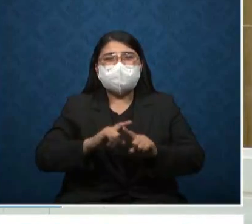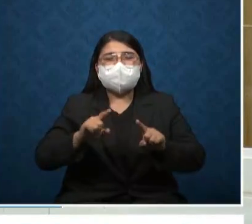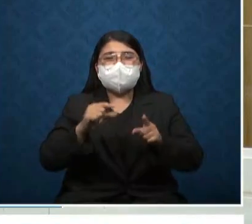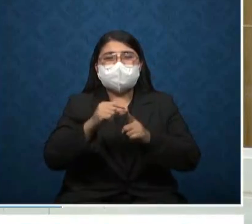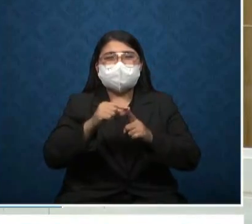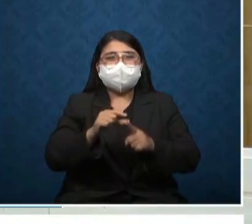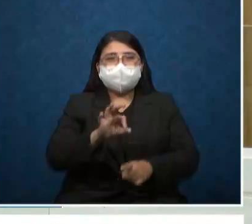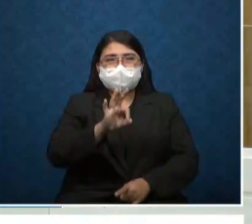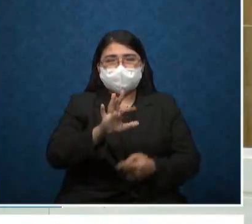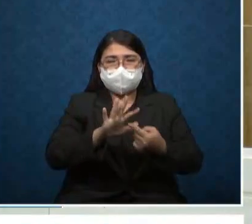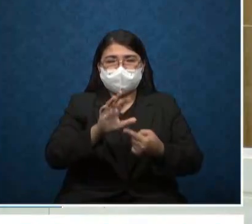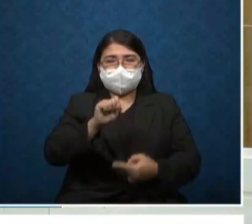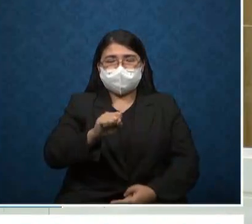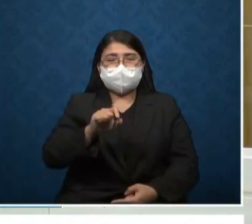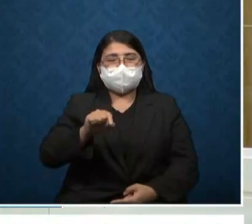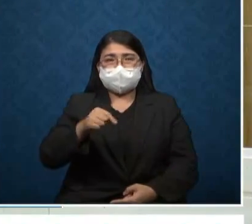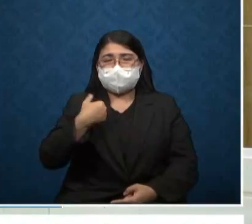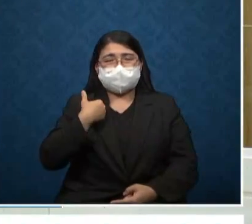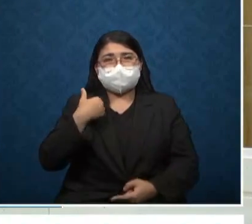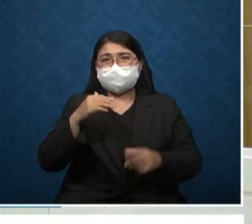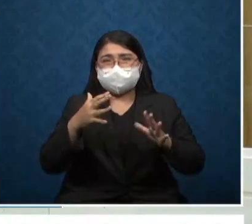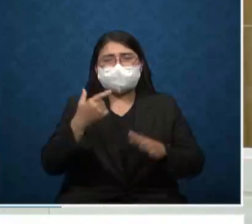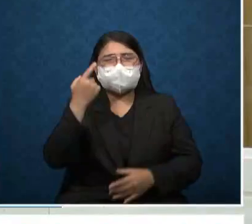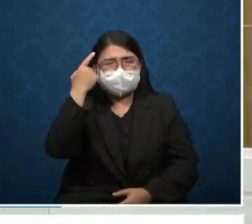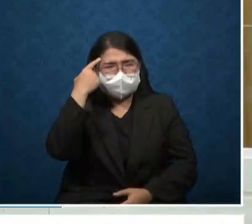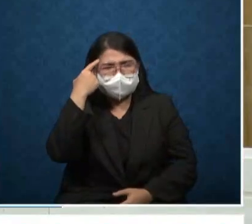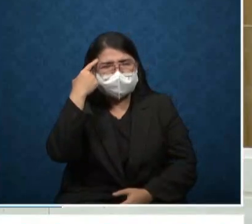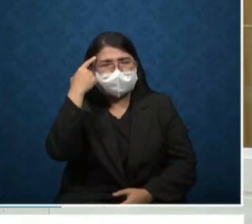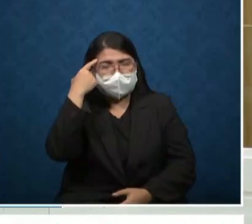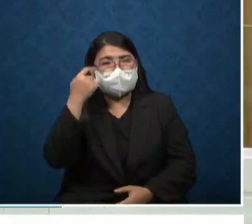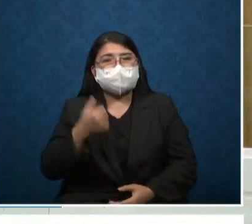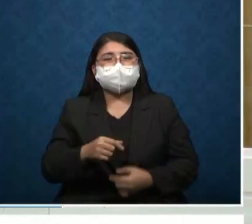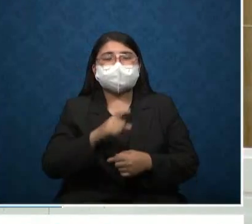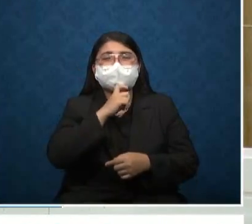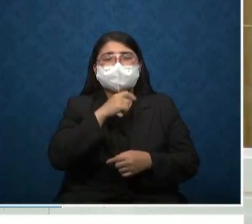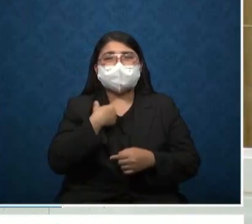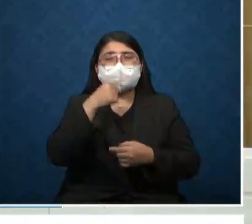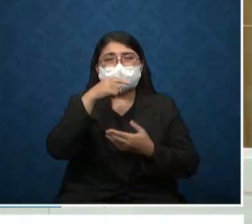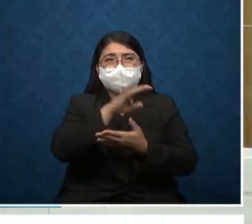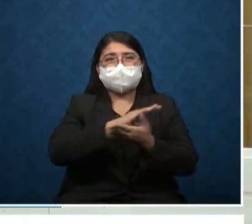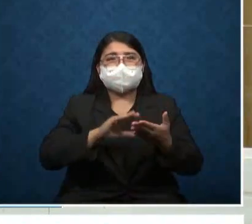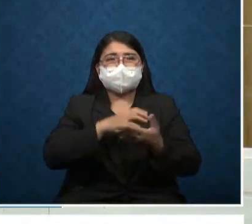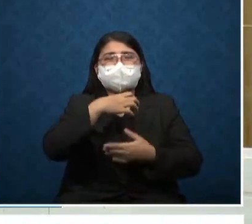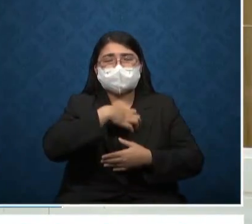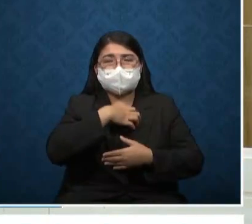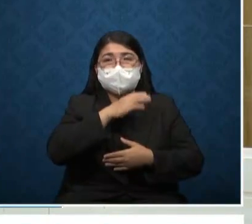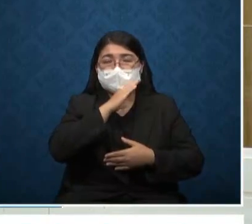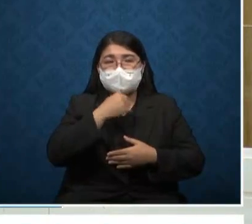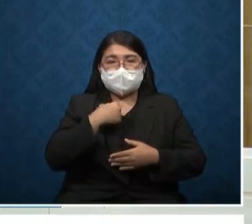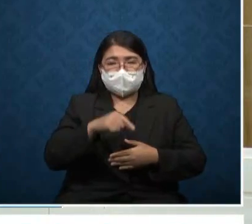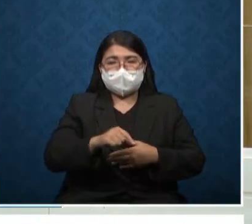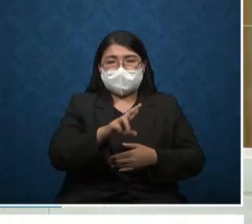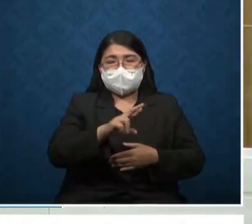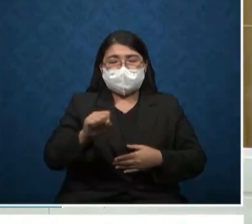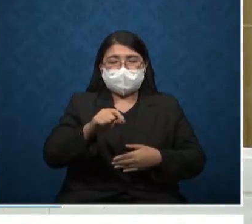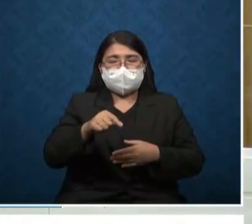ครับยัคงเป็นส่งทอยู่ในอุดมการและความต้องการของประเทศเราซึงกหวงว่าผ่านสภาหแนี้แล้วจะเป็ประยช